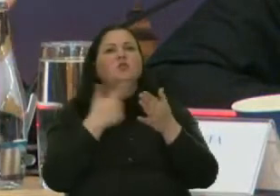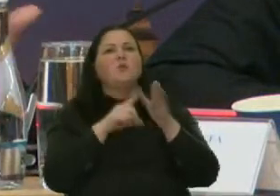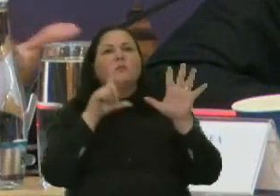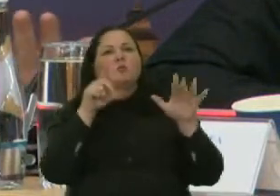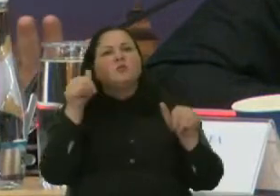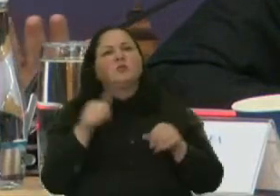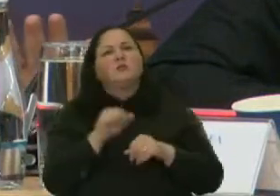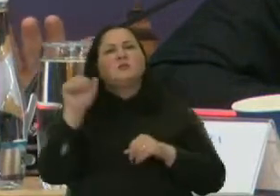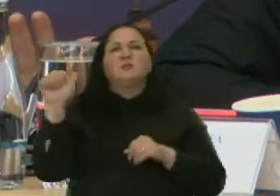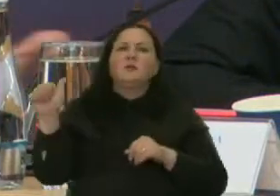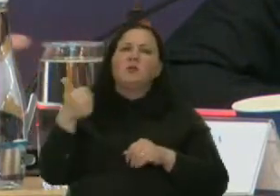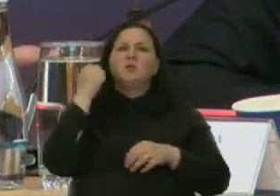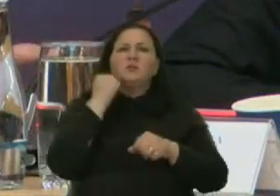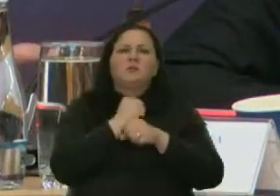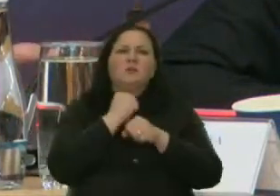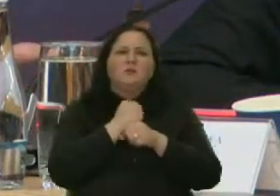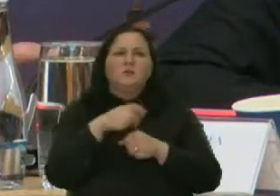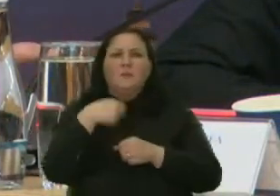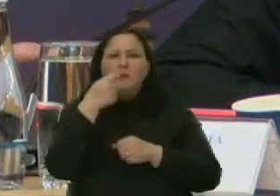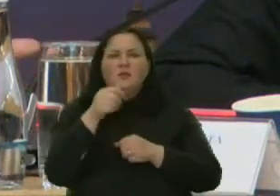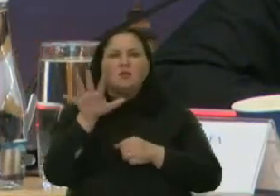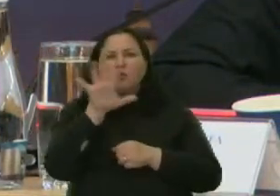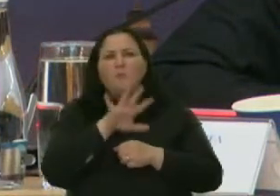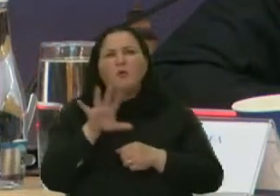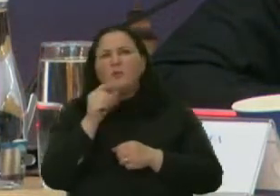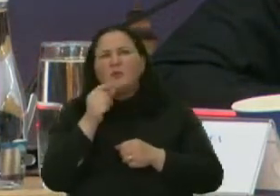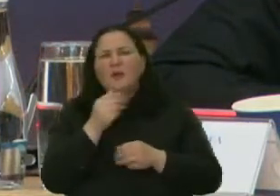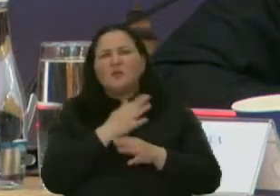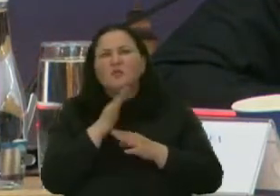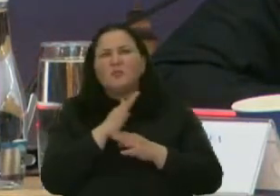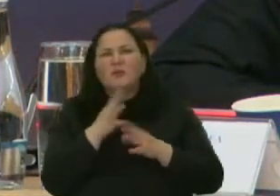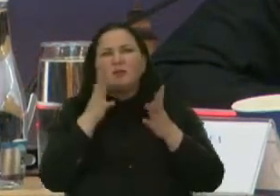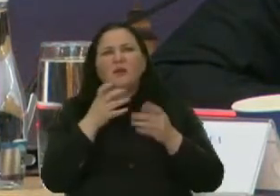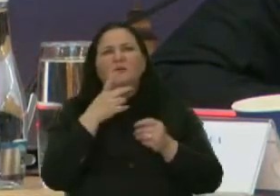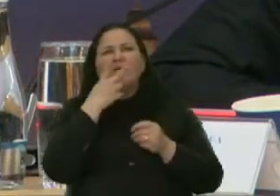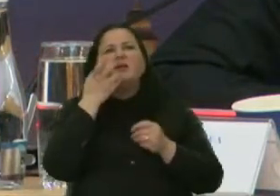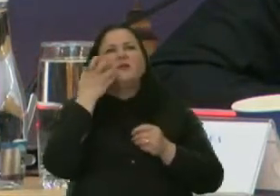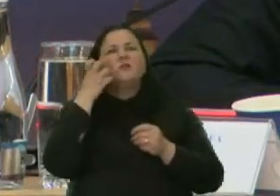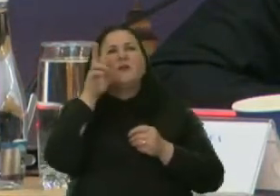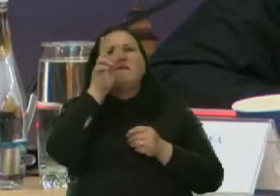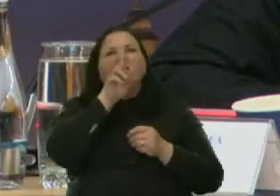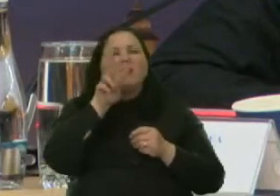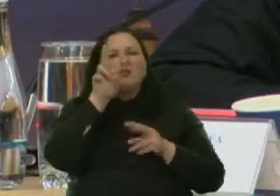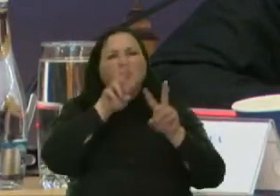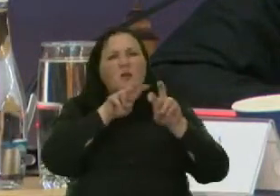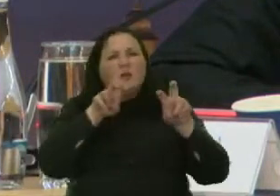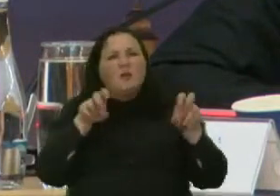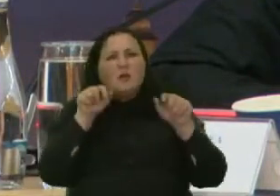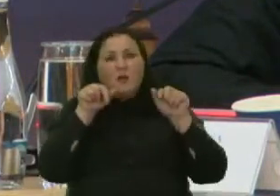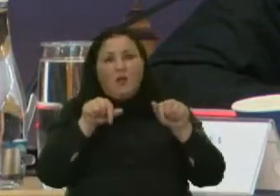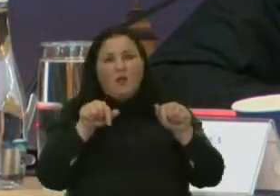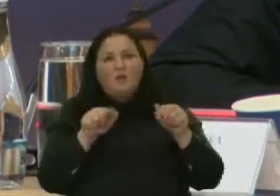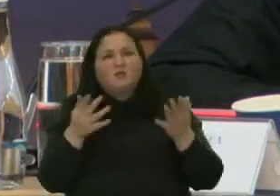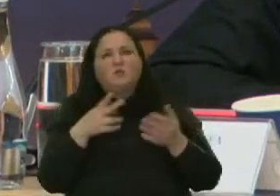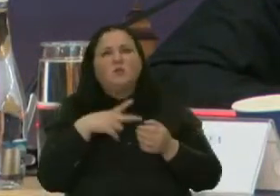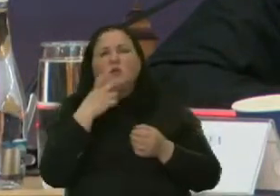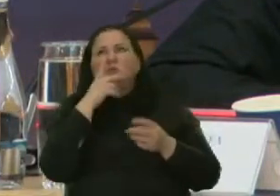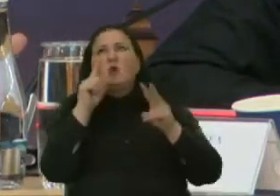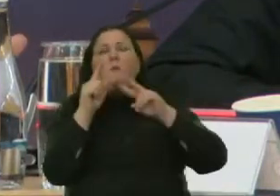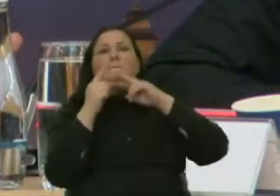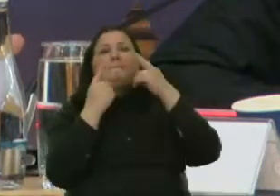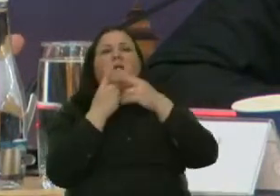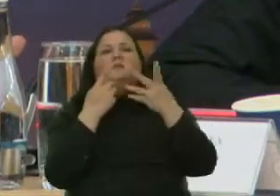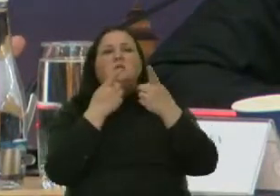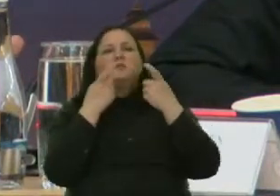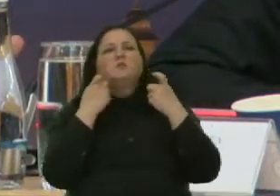re încă o datată atunci să mai plătesc bani publici suplimentari Deci asa vă spun că nu e viziunea un pic în analiză pentru că astăzi nu ai de unde să ai o perspectivă din